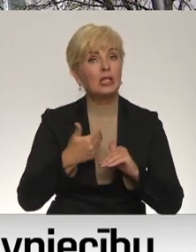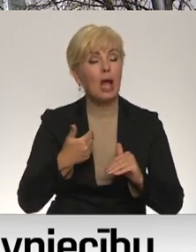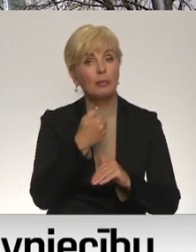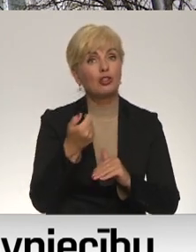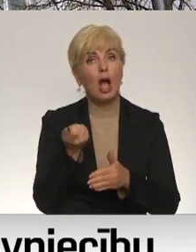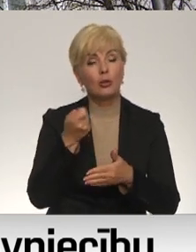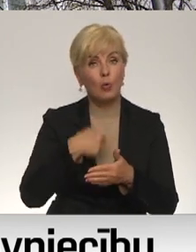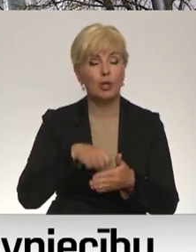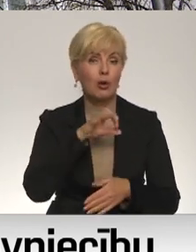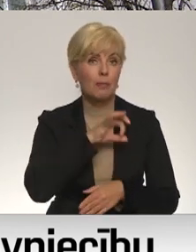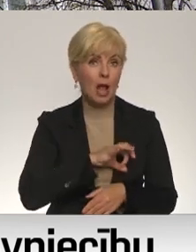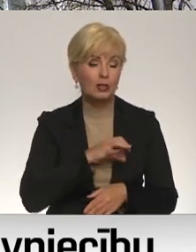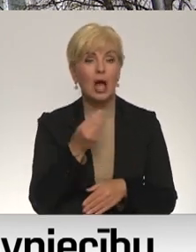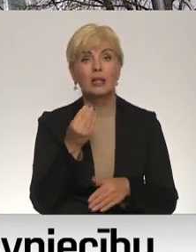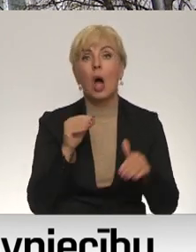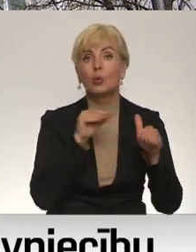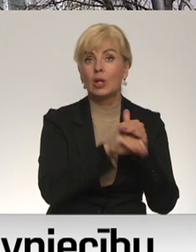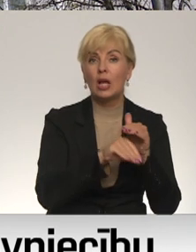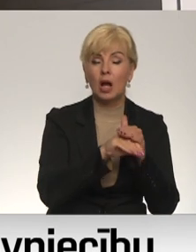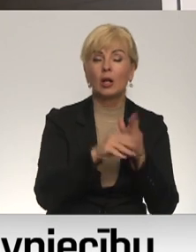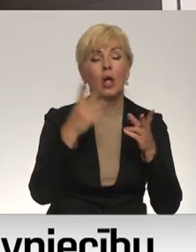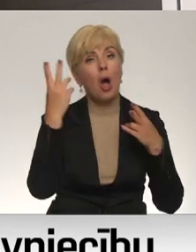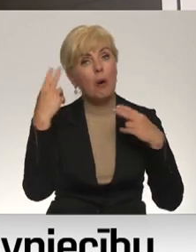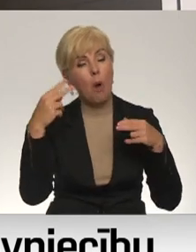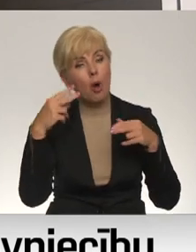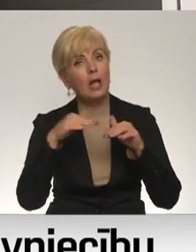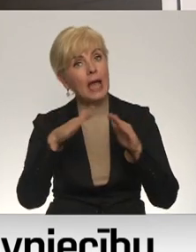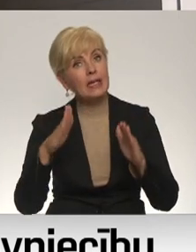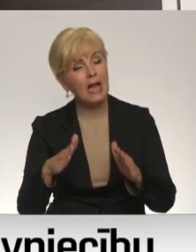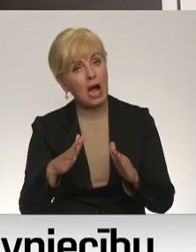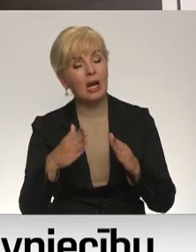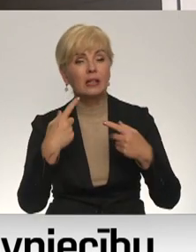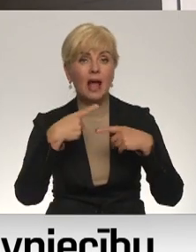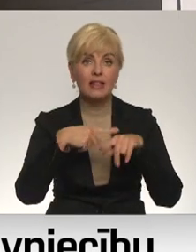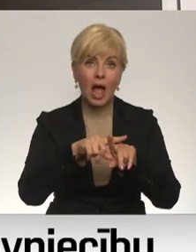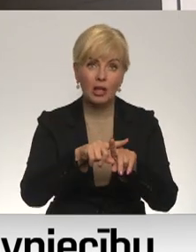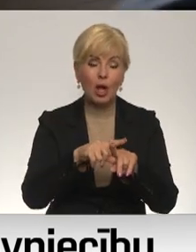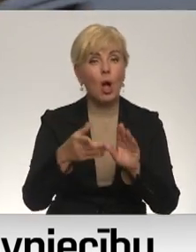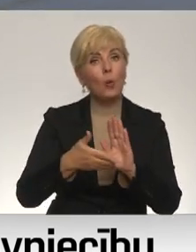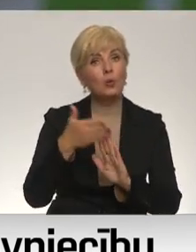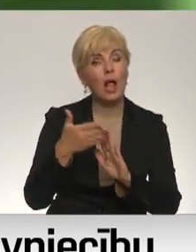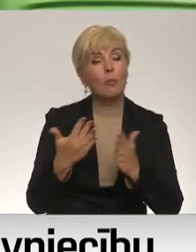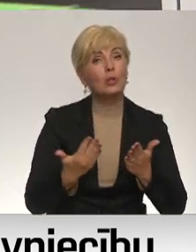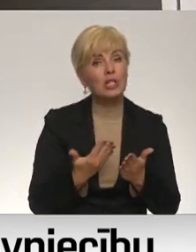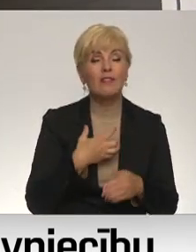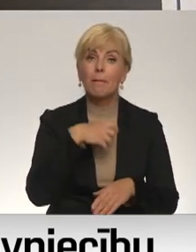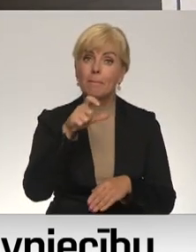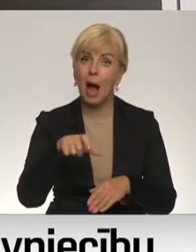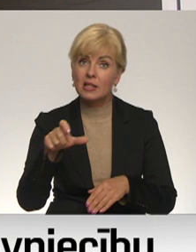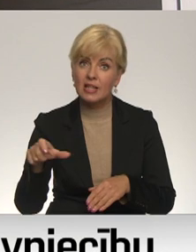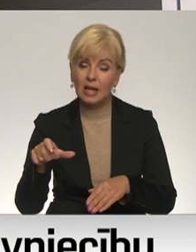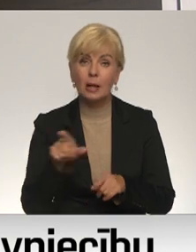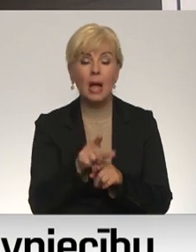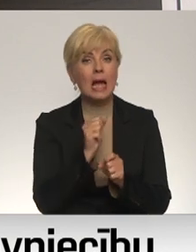noslēgusi ar peļņu un naudu ieguldījusi vairākās modernās iekārtās un tehnoloģijās, kas uzlabos dzīvi pacientiem. Tā